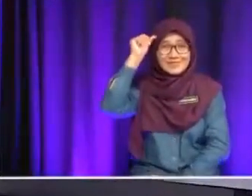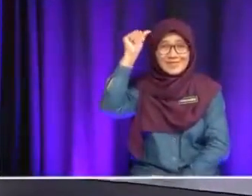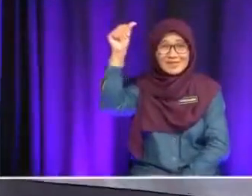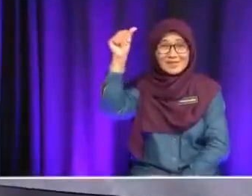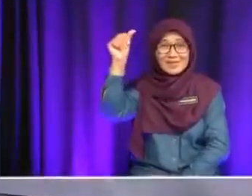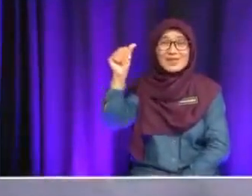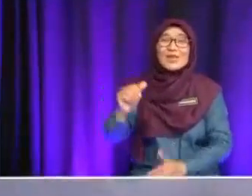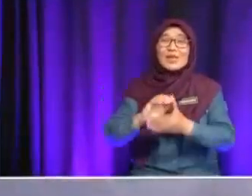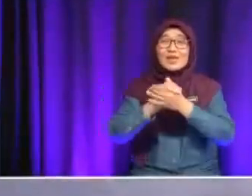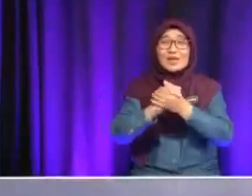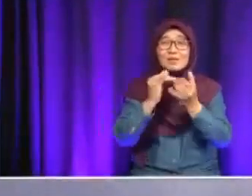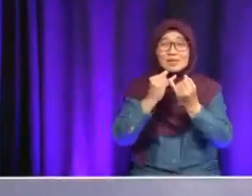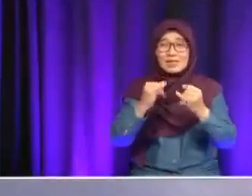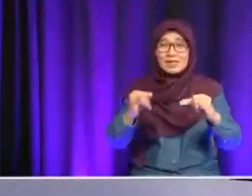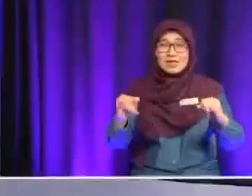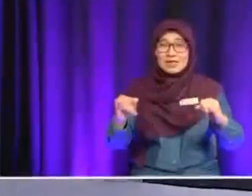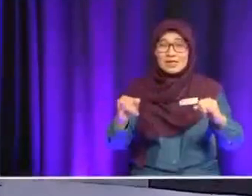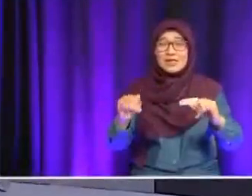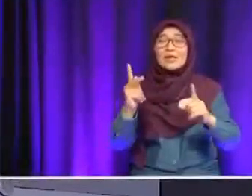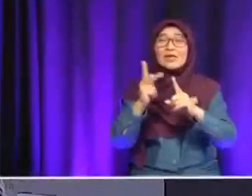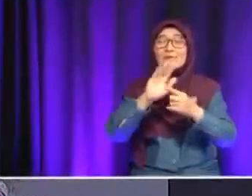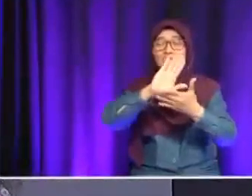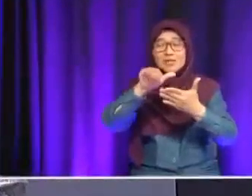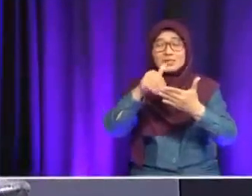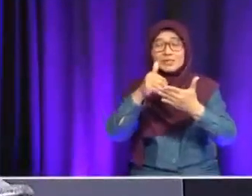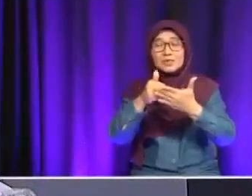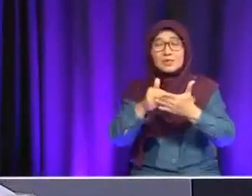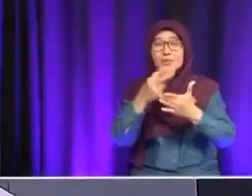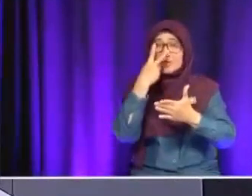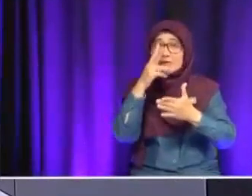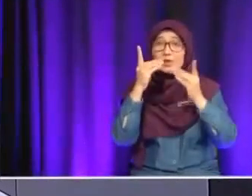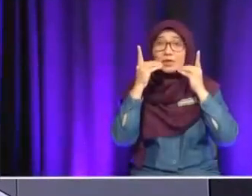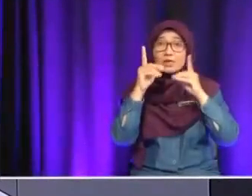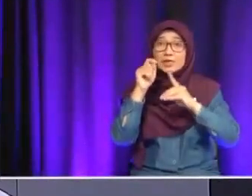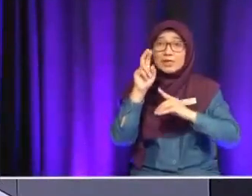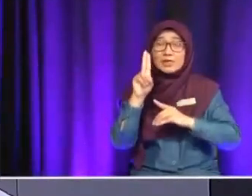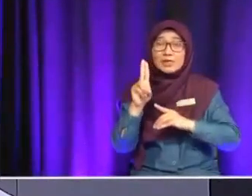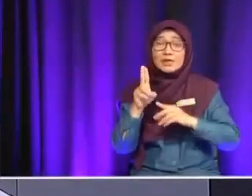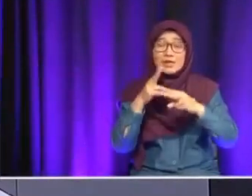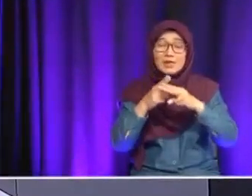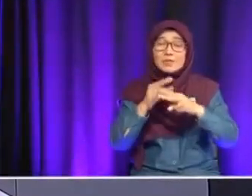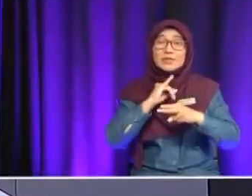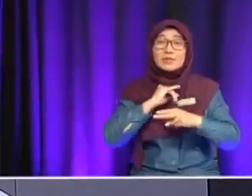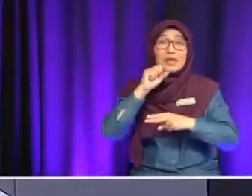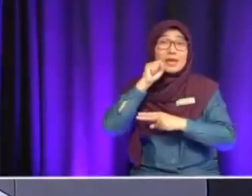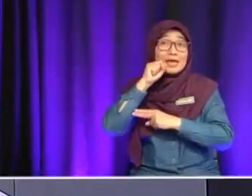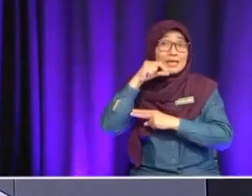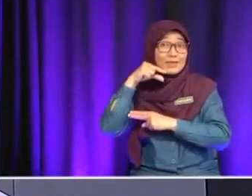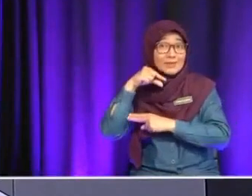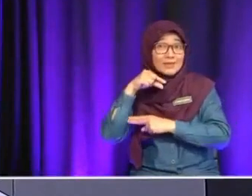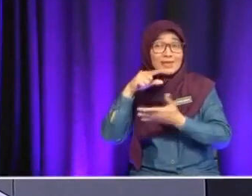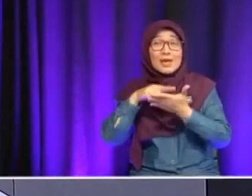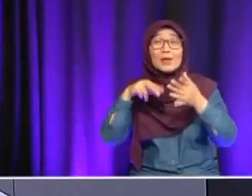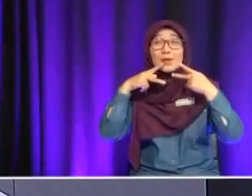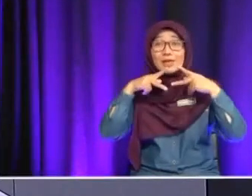Assalamualaikum dan salam sejahtera kepada semua penonton Didik TV KPM. Anda bersama dengan saya, Syafika Hanafi. Apa khabar semuanya? Mudah-mudahan dalam